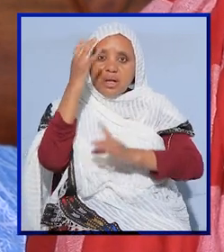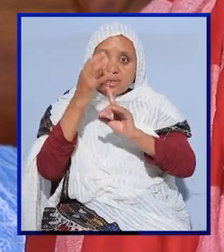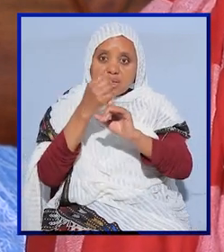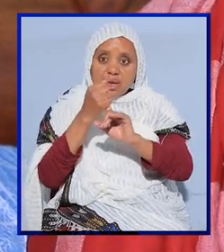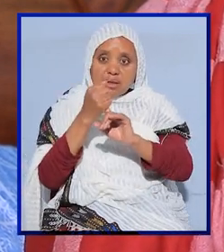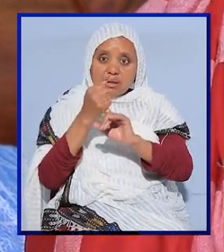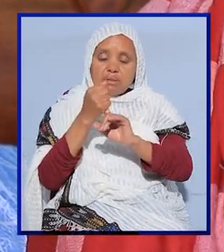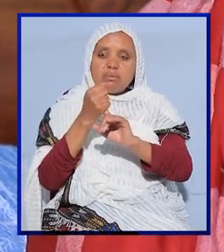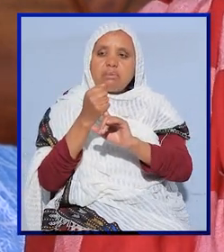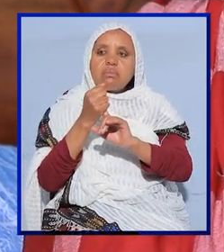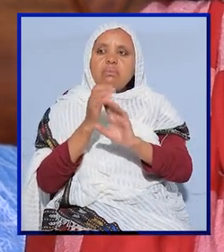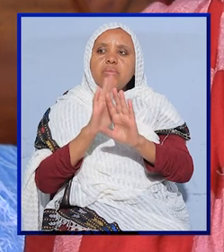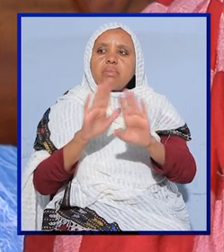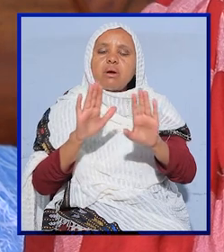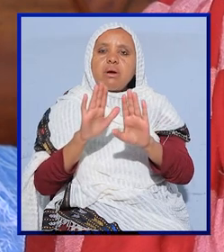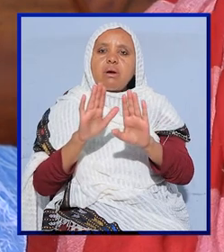የሚጥለው ሲይዘኝ